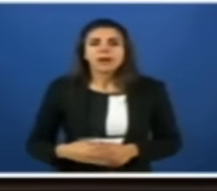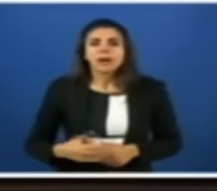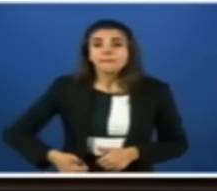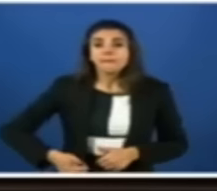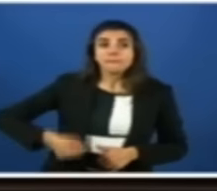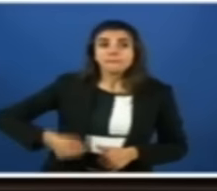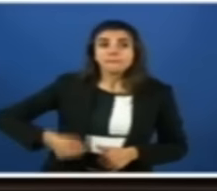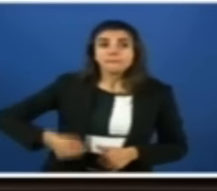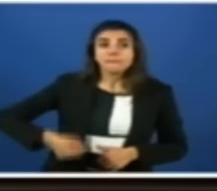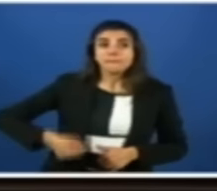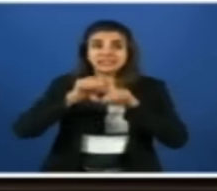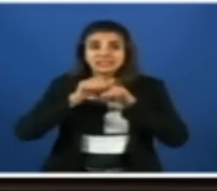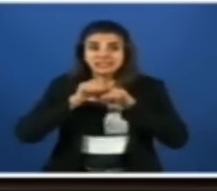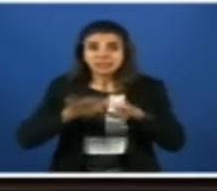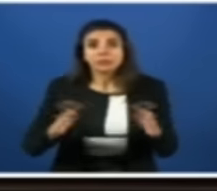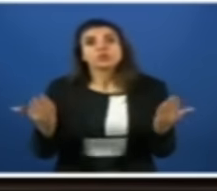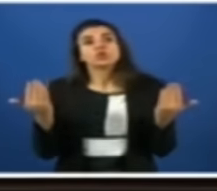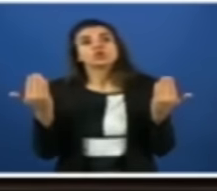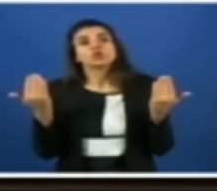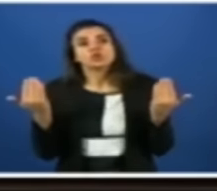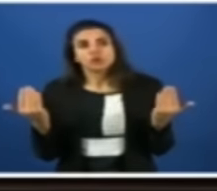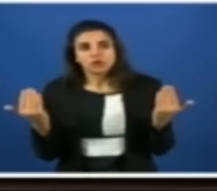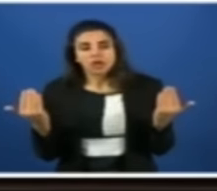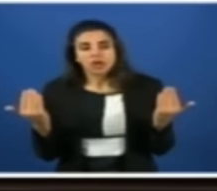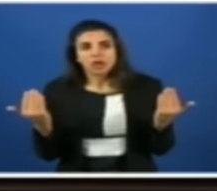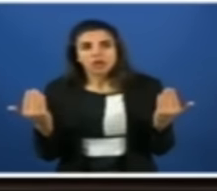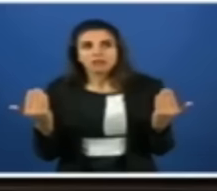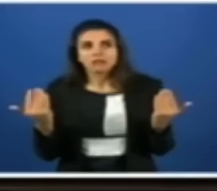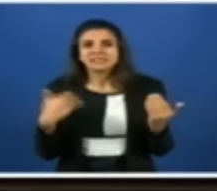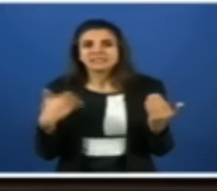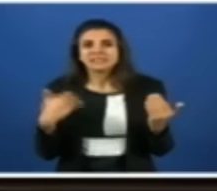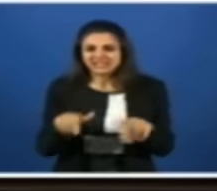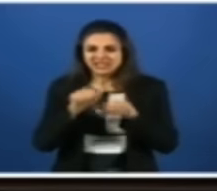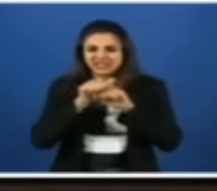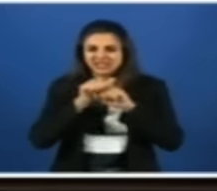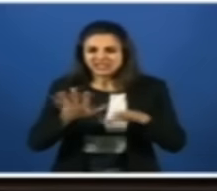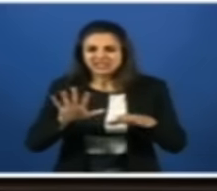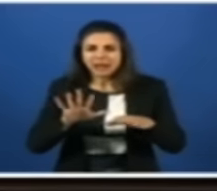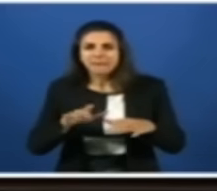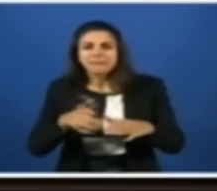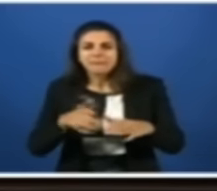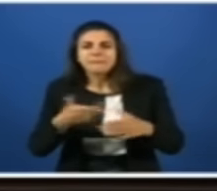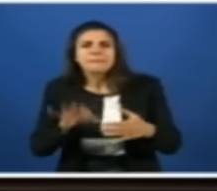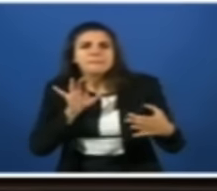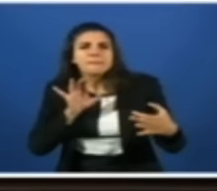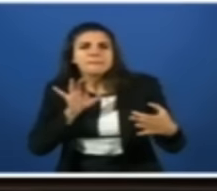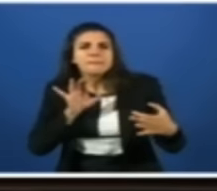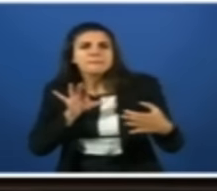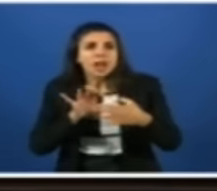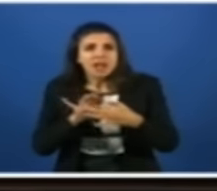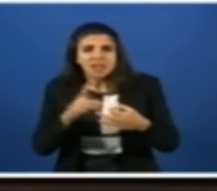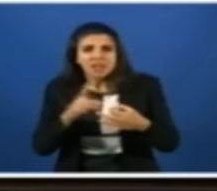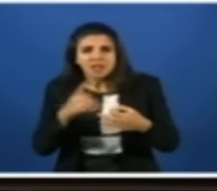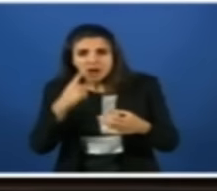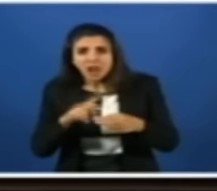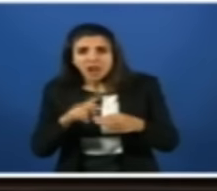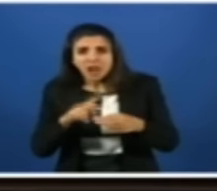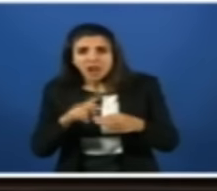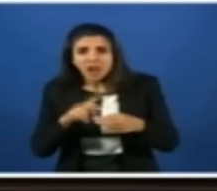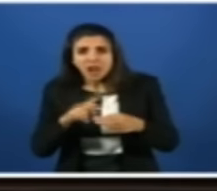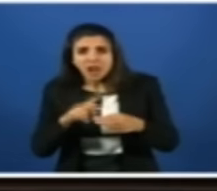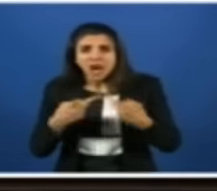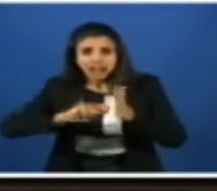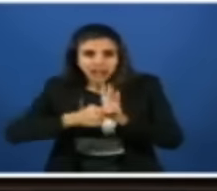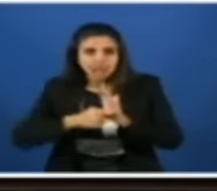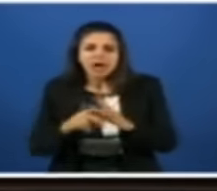Başkanlık sistemi inşallah sistemin düğümlerini çözecek, kilitlerini açacak en